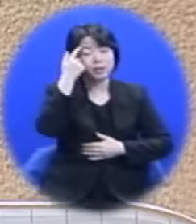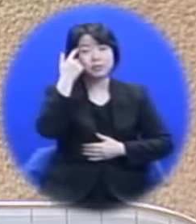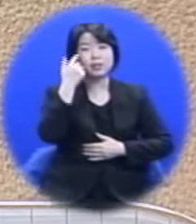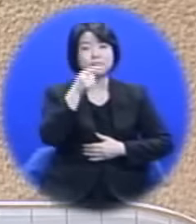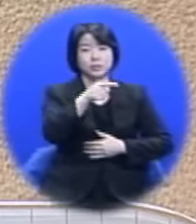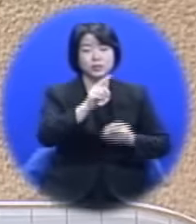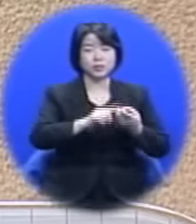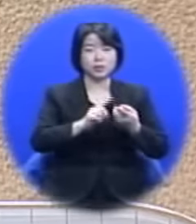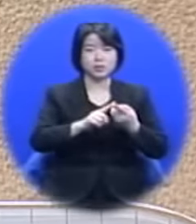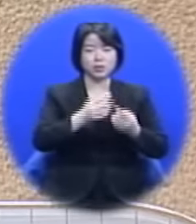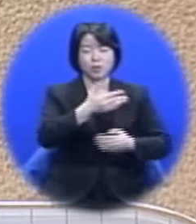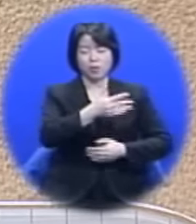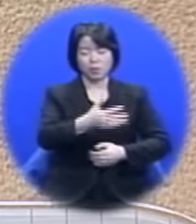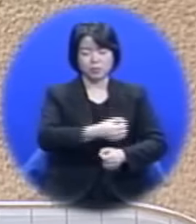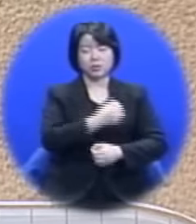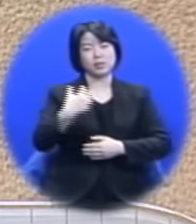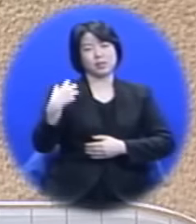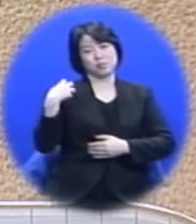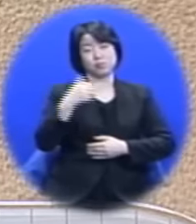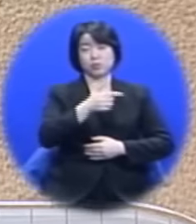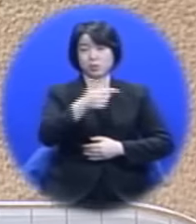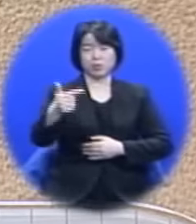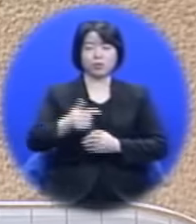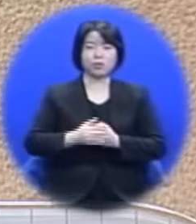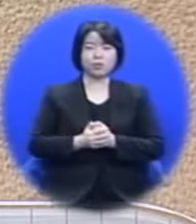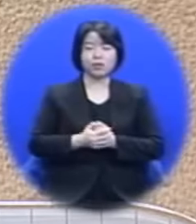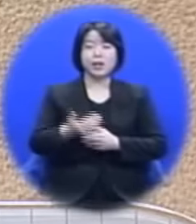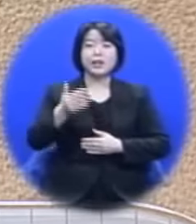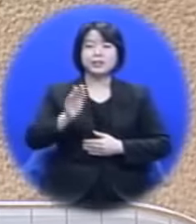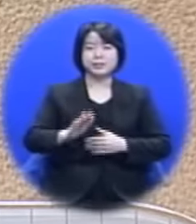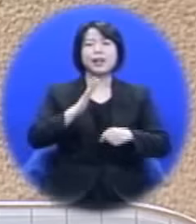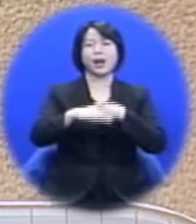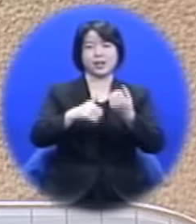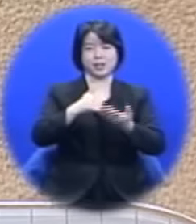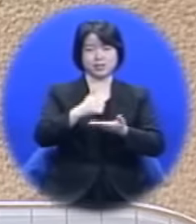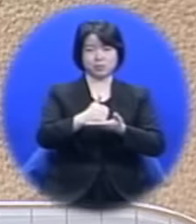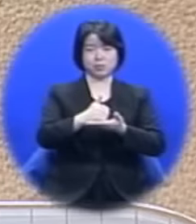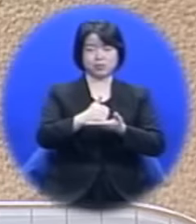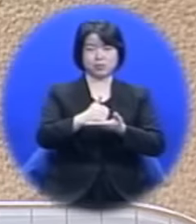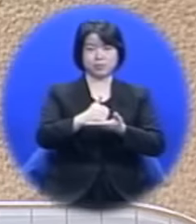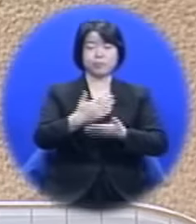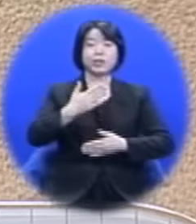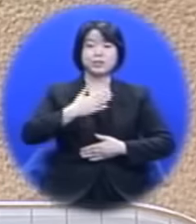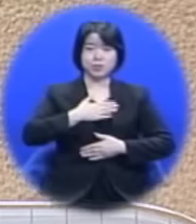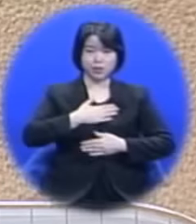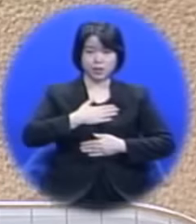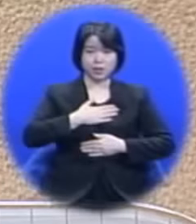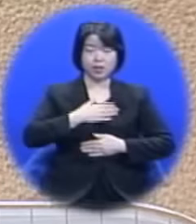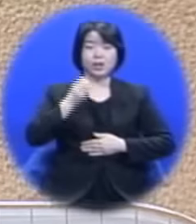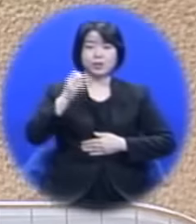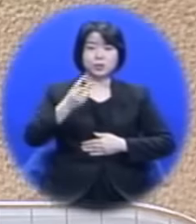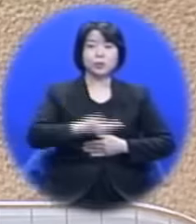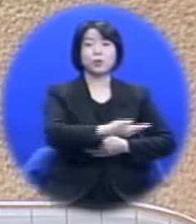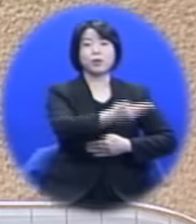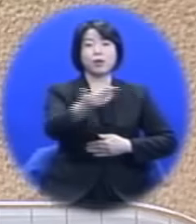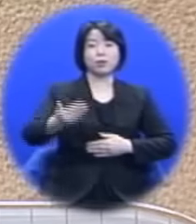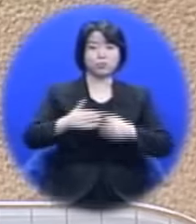엄청나게 부담스러운 일입니다 그런데 하나님은 저에게러